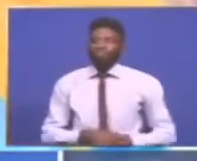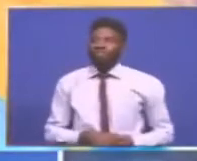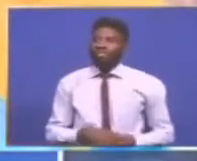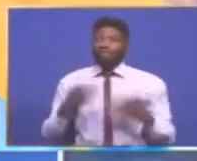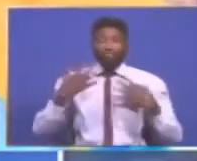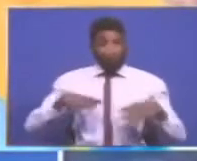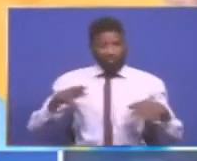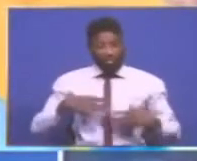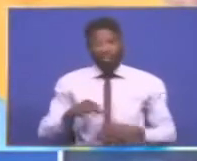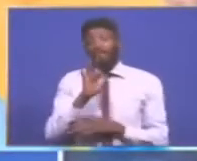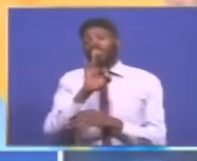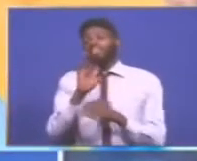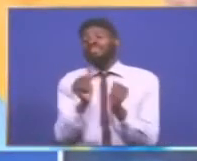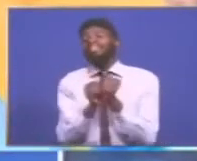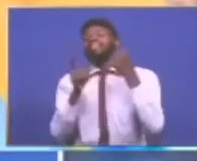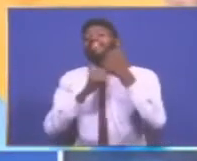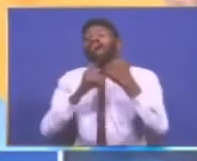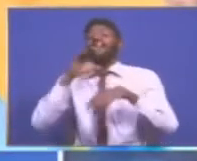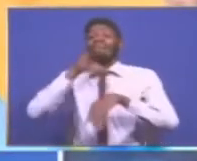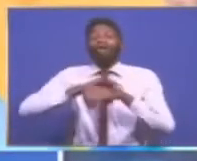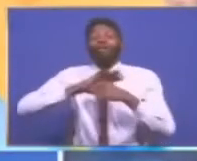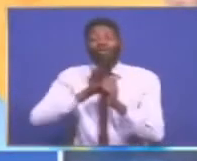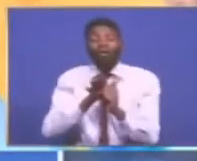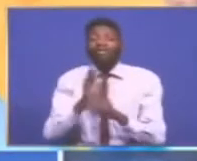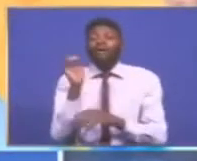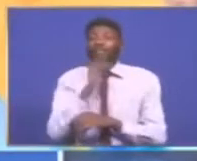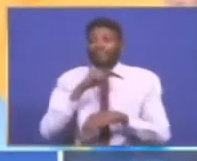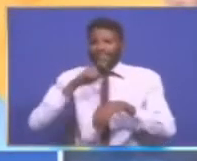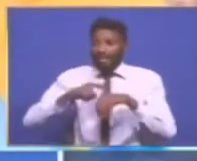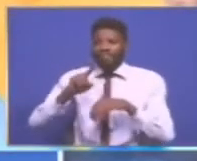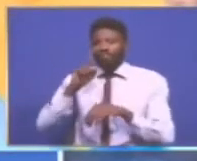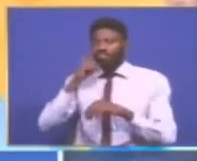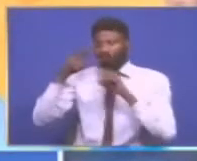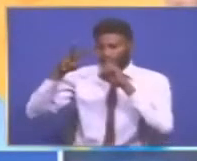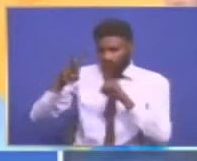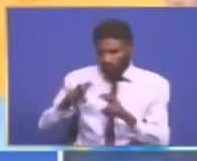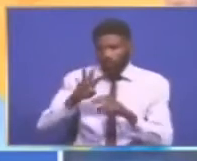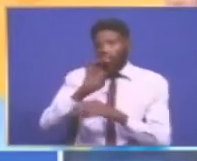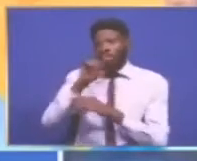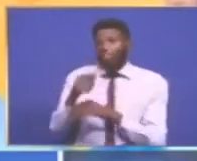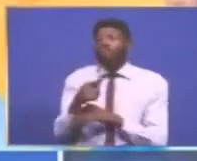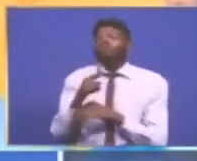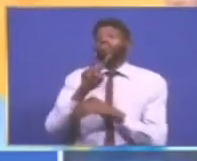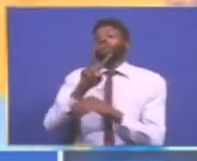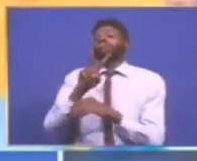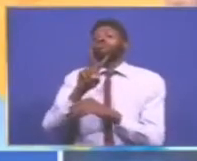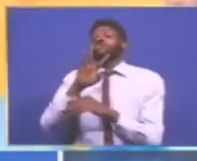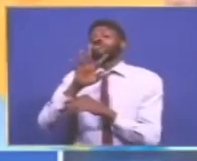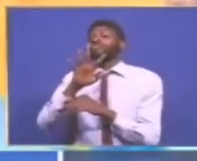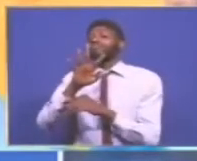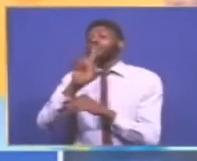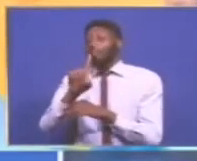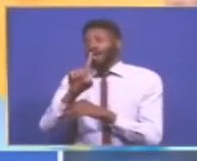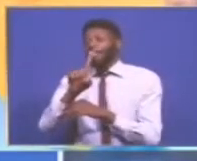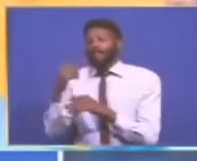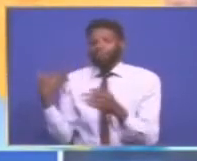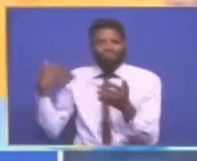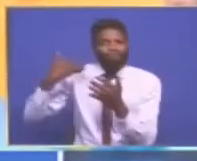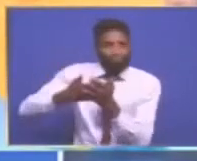316 vipya vya maambukizi ya virusi vya corona kutokana na sampuli 4251 zilizopimwa katika muda wa saa